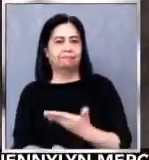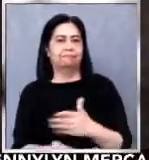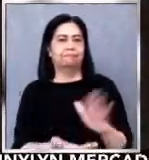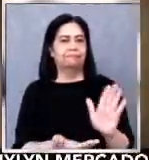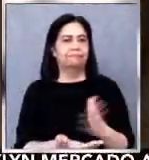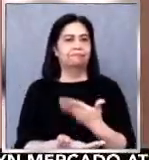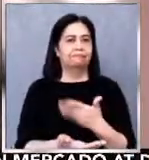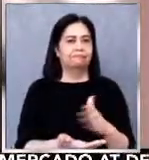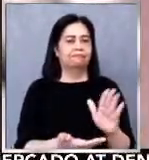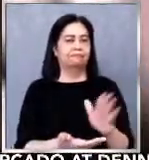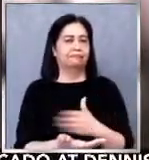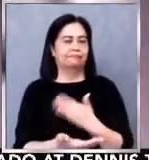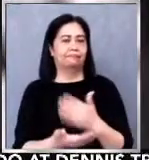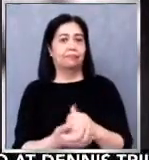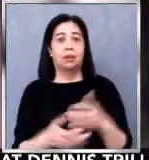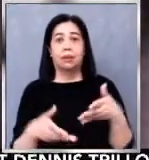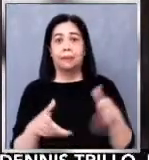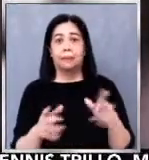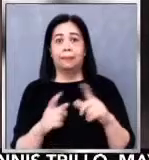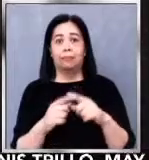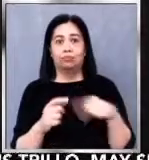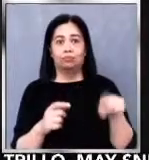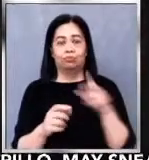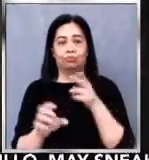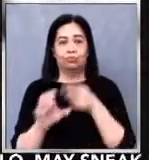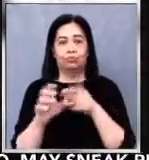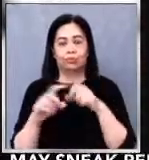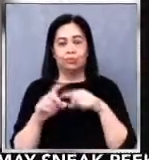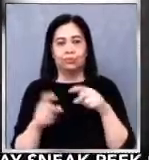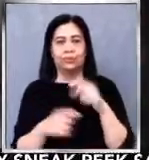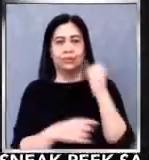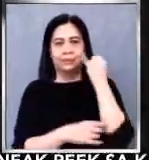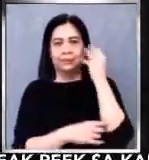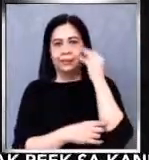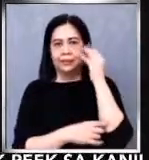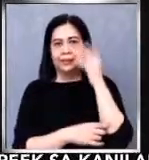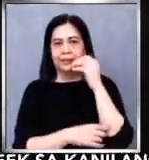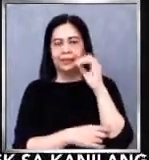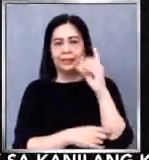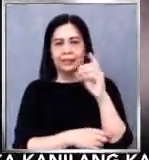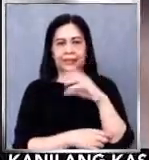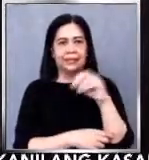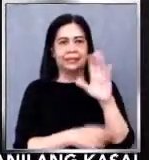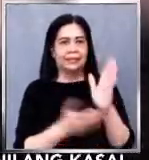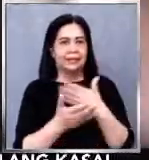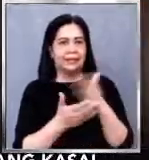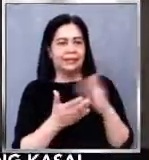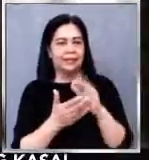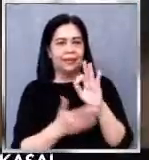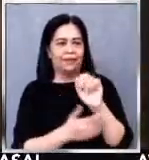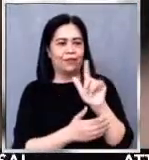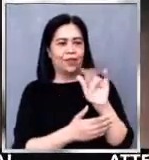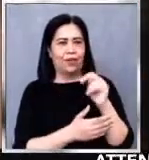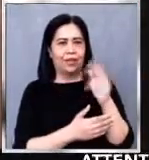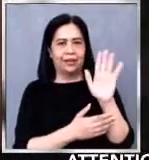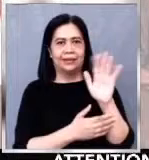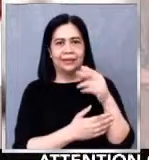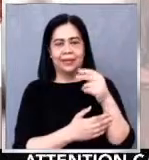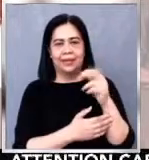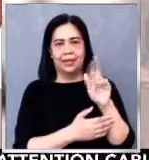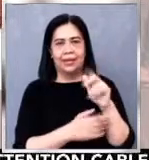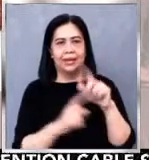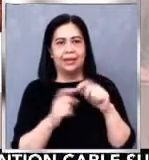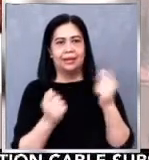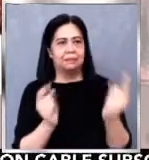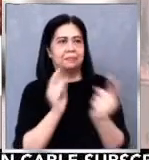My Permission to Vibe sina Jungkook, Jimin, V at J-Hope sa kantang Falling ni Harry. Na-meet din nila sa concert